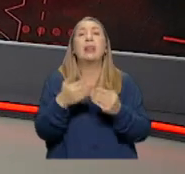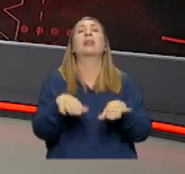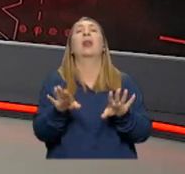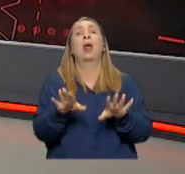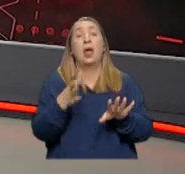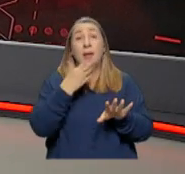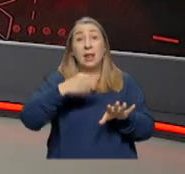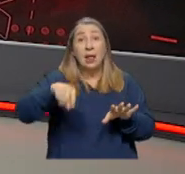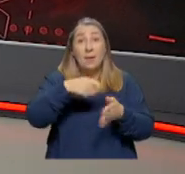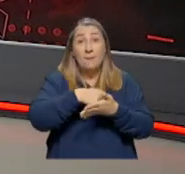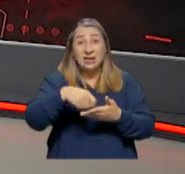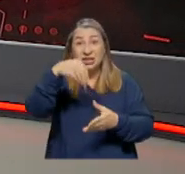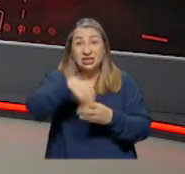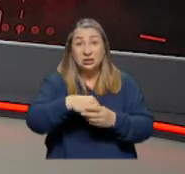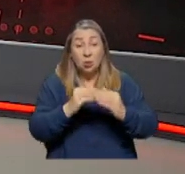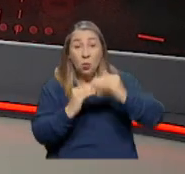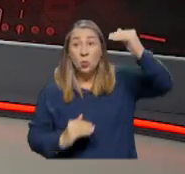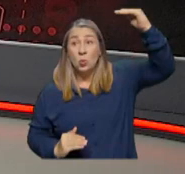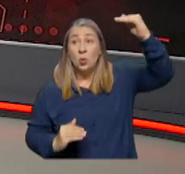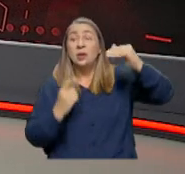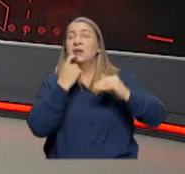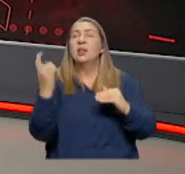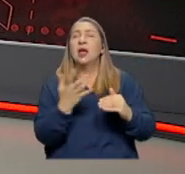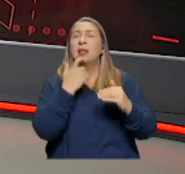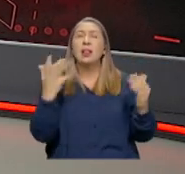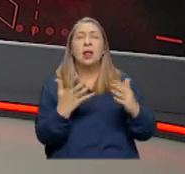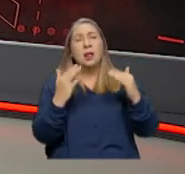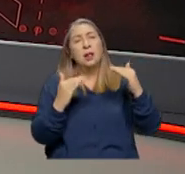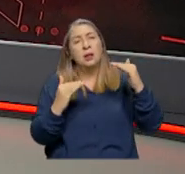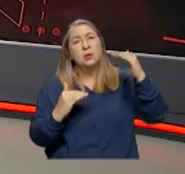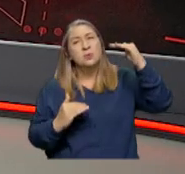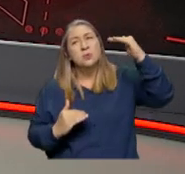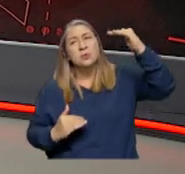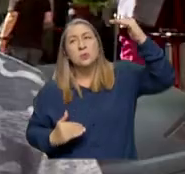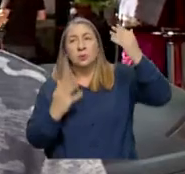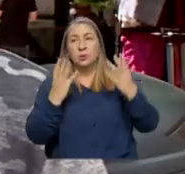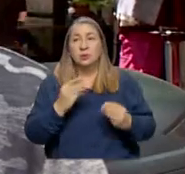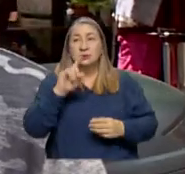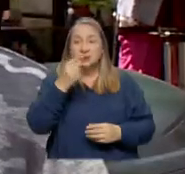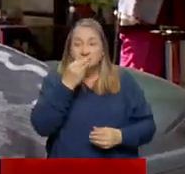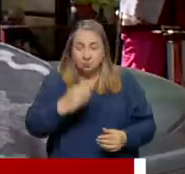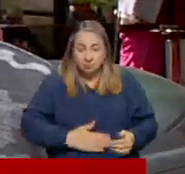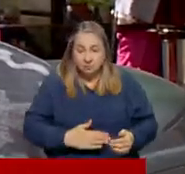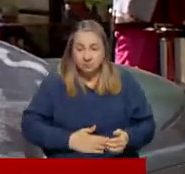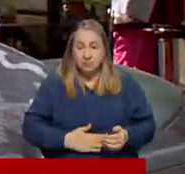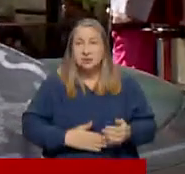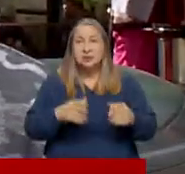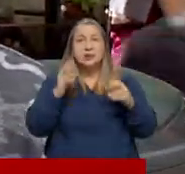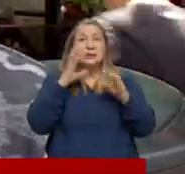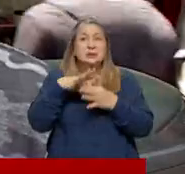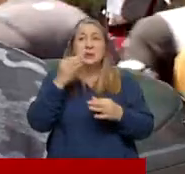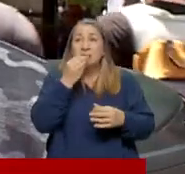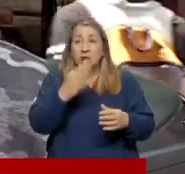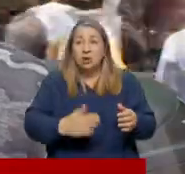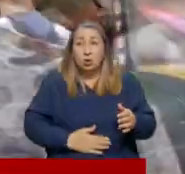bile değil emeklilerin maaşları arasındaki uçurum Yıldan yıla derinleşiyor sadece karnını doyurmakla meşgulü